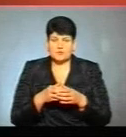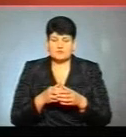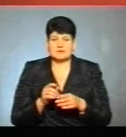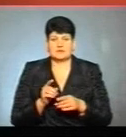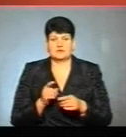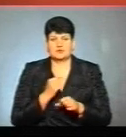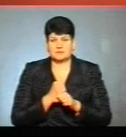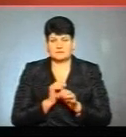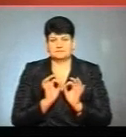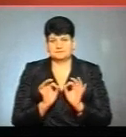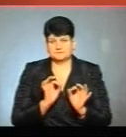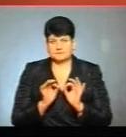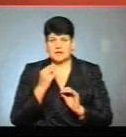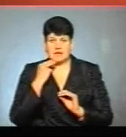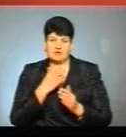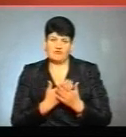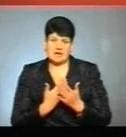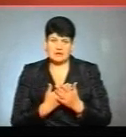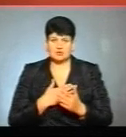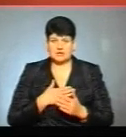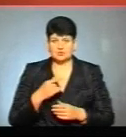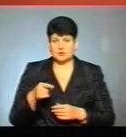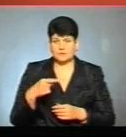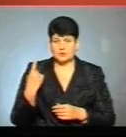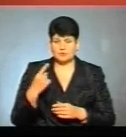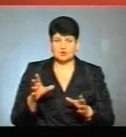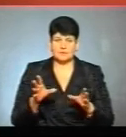до оптимізованого і найкращого варіанту нашу Тернопільську